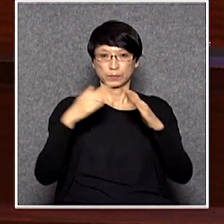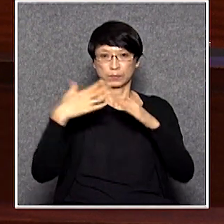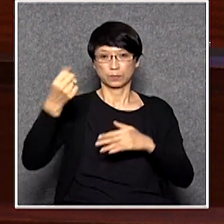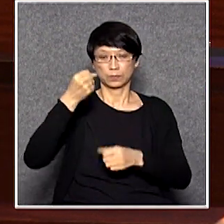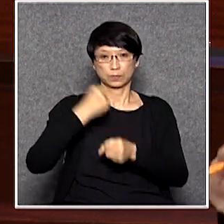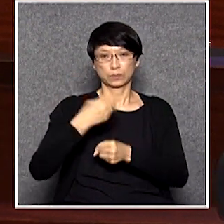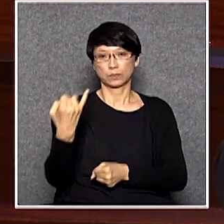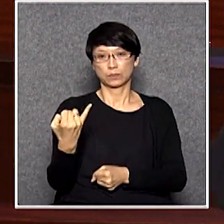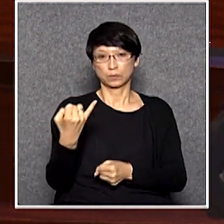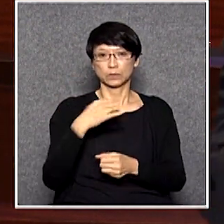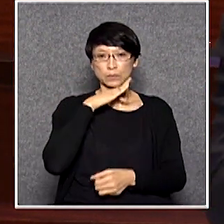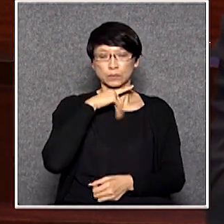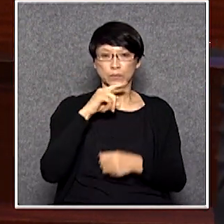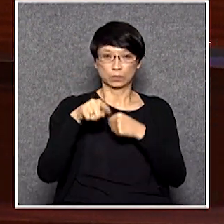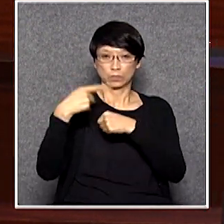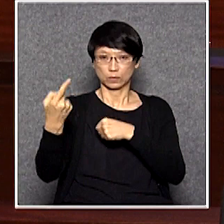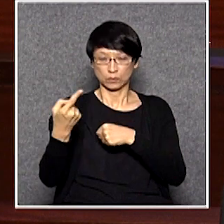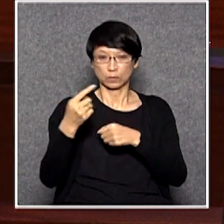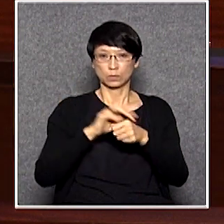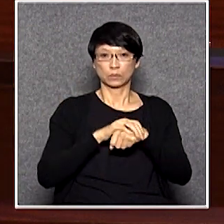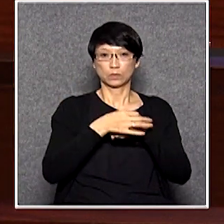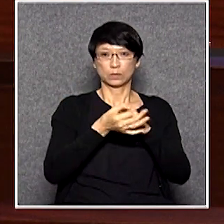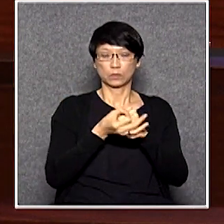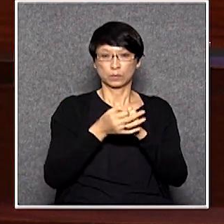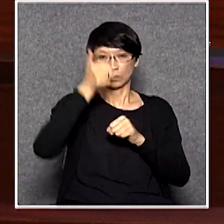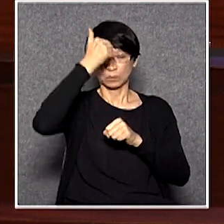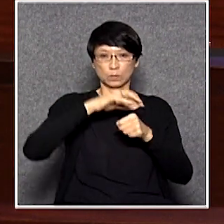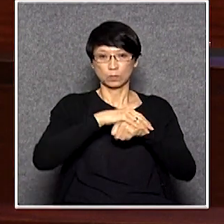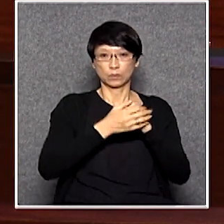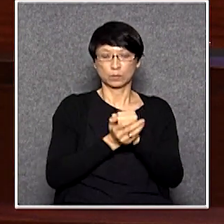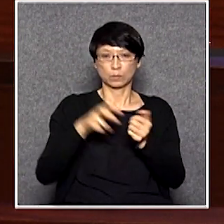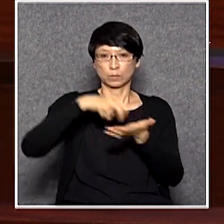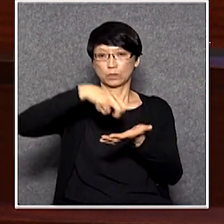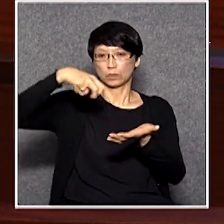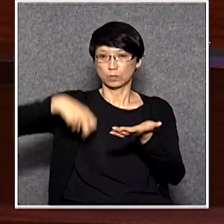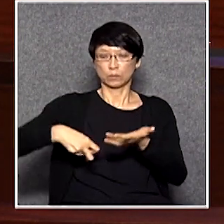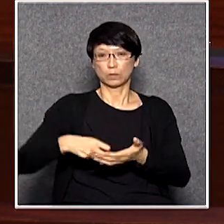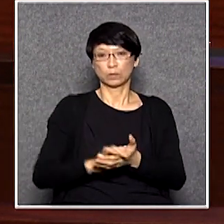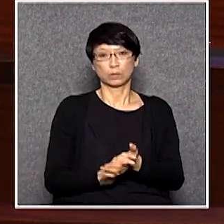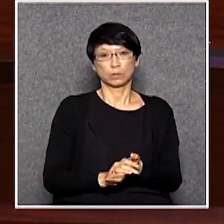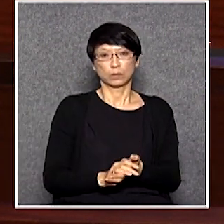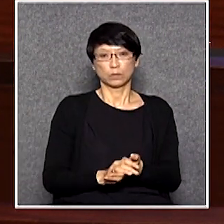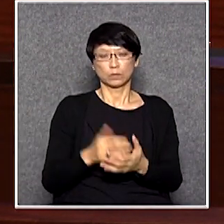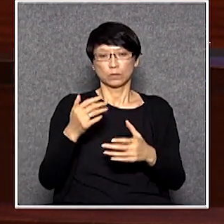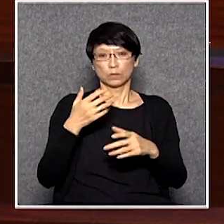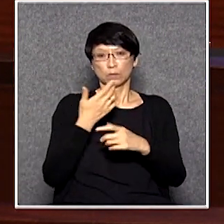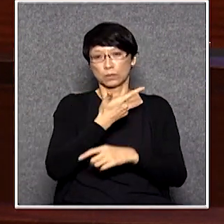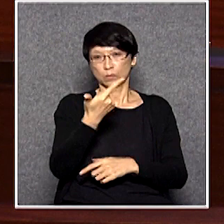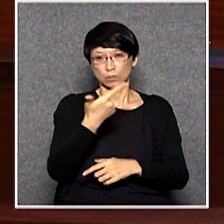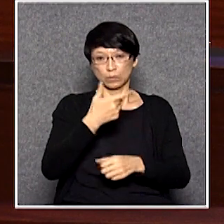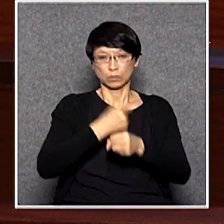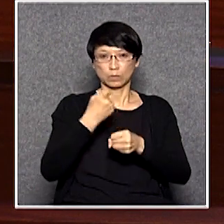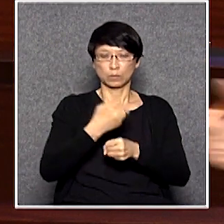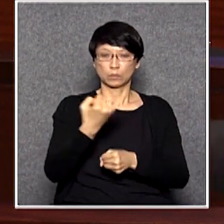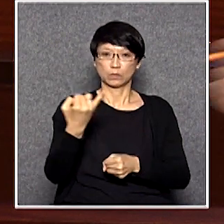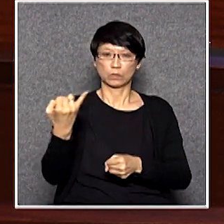吧？如果在其他民主國家晨早就落台了，九十幾單，是吧？要我數呢，老實說